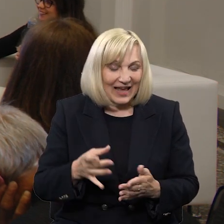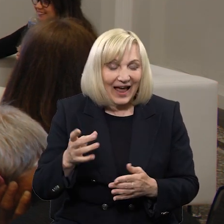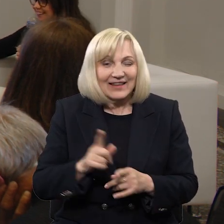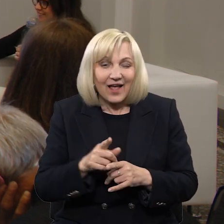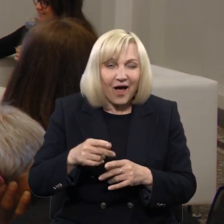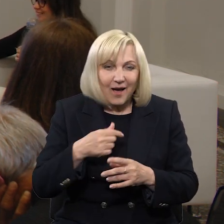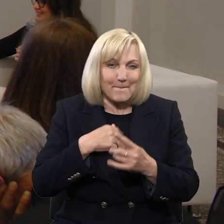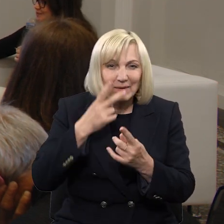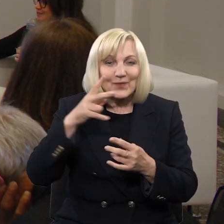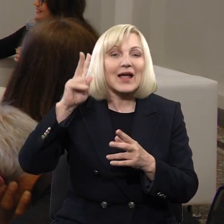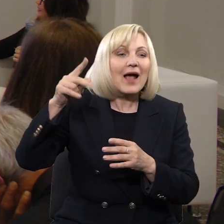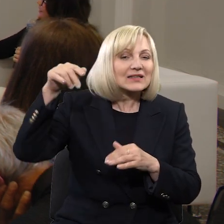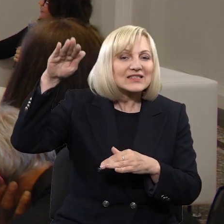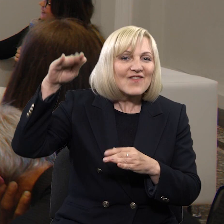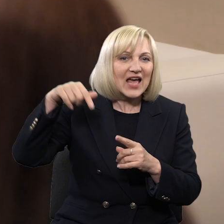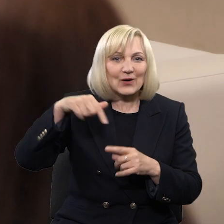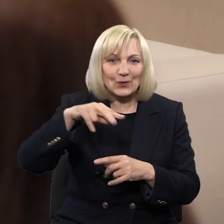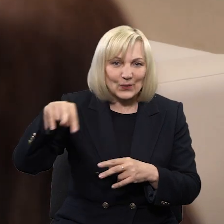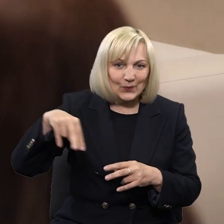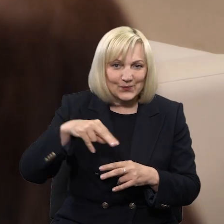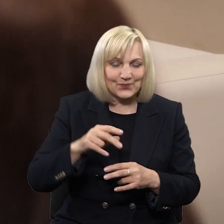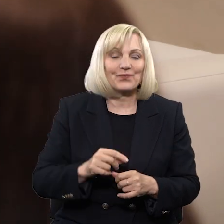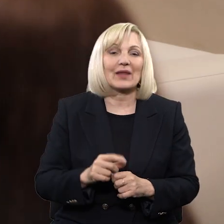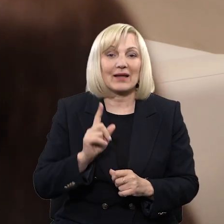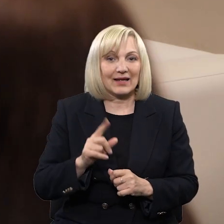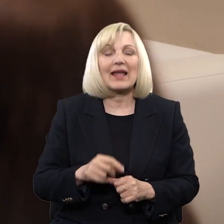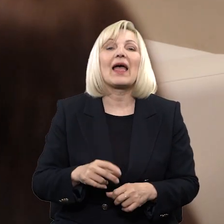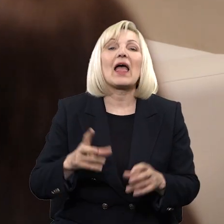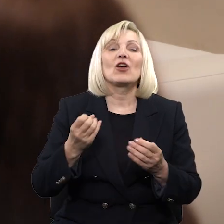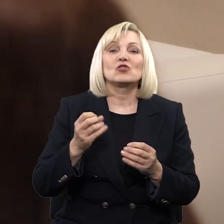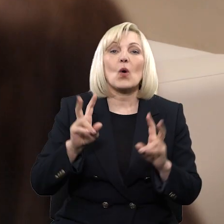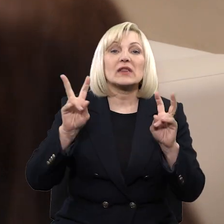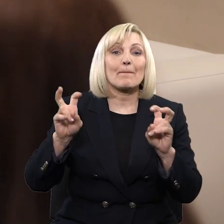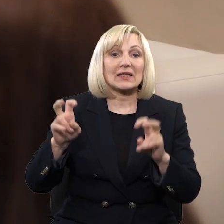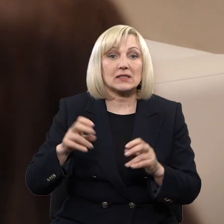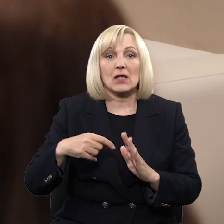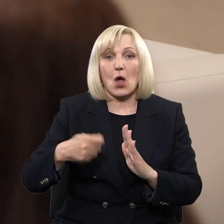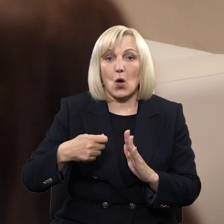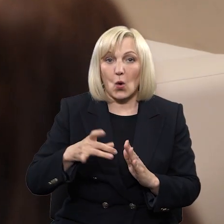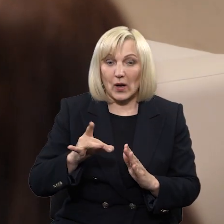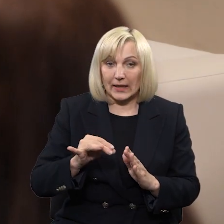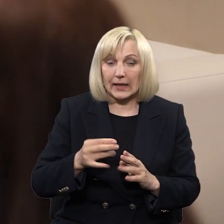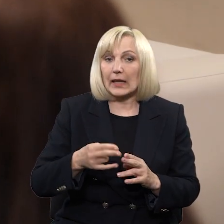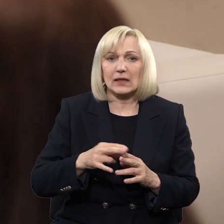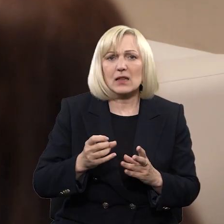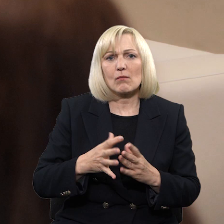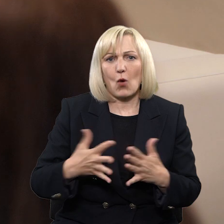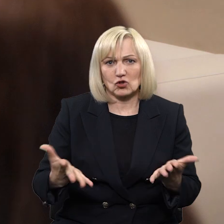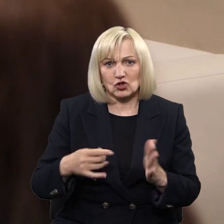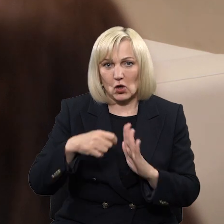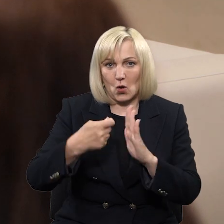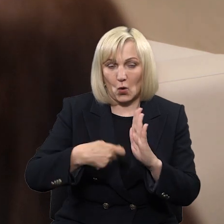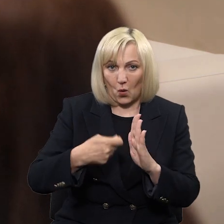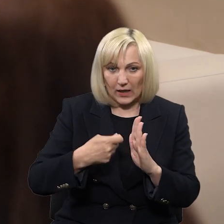и они такие я расскажу о тематических тематические ролики это небольшие